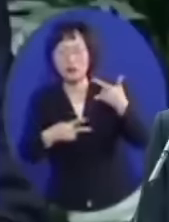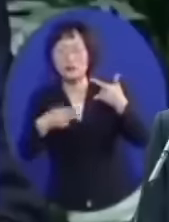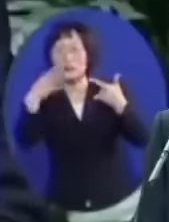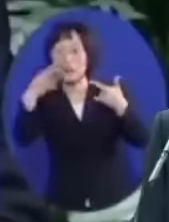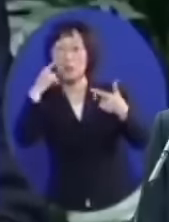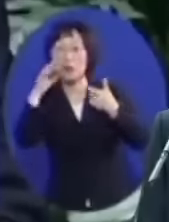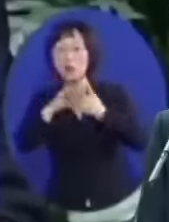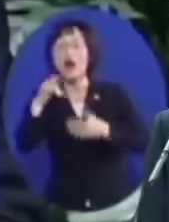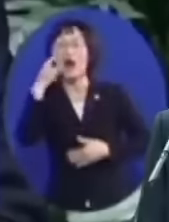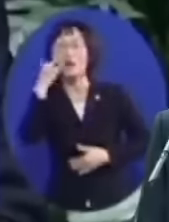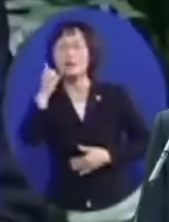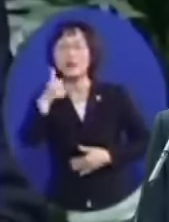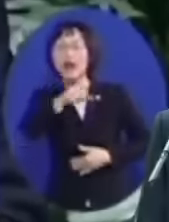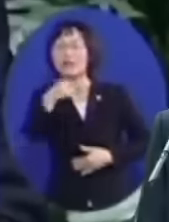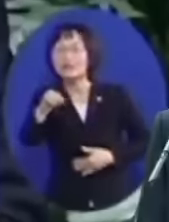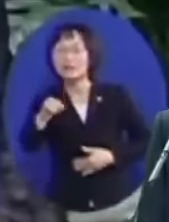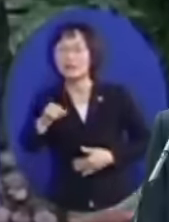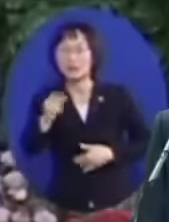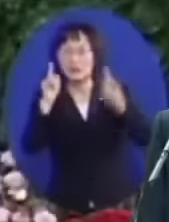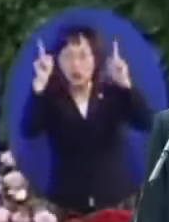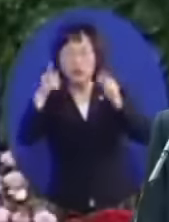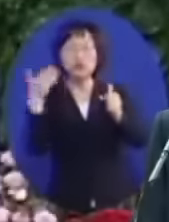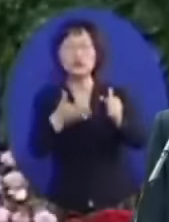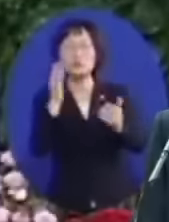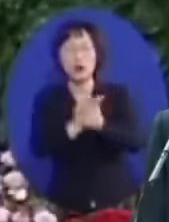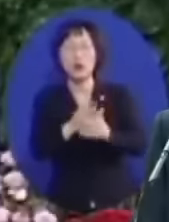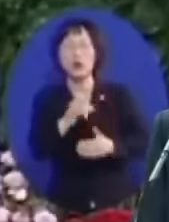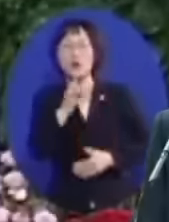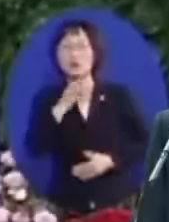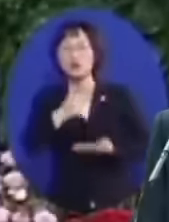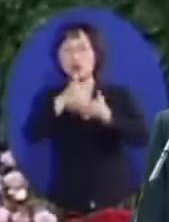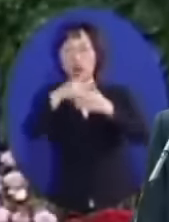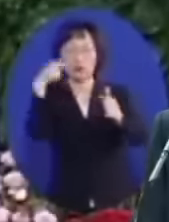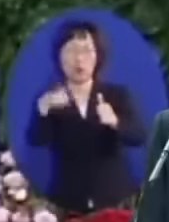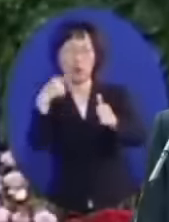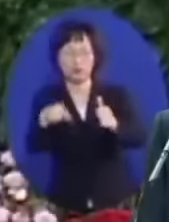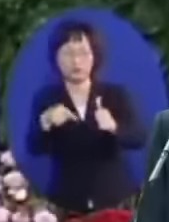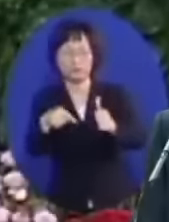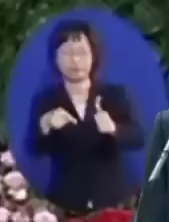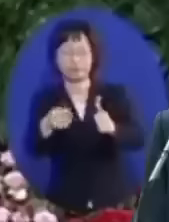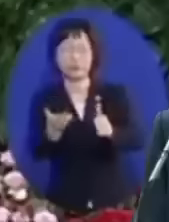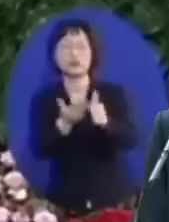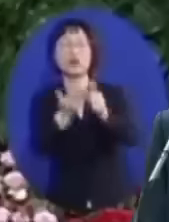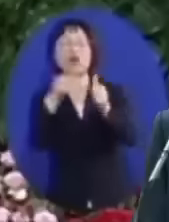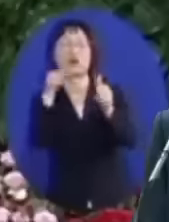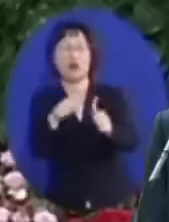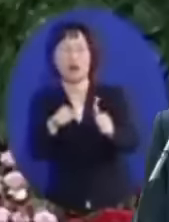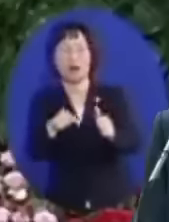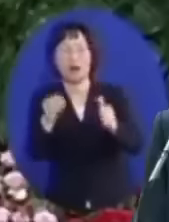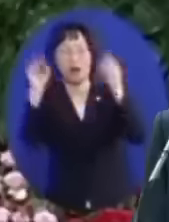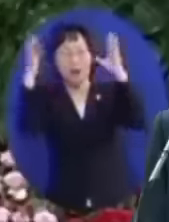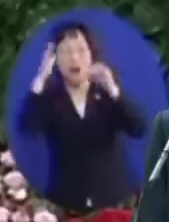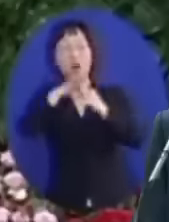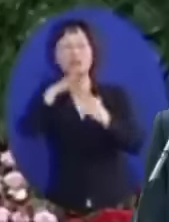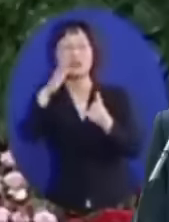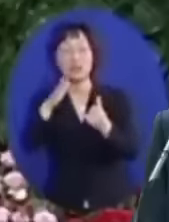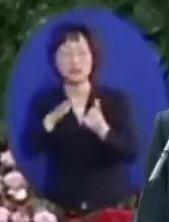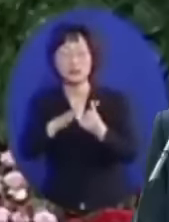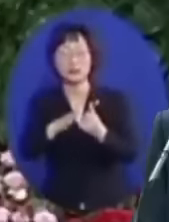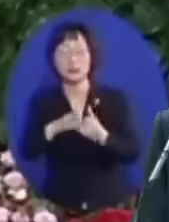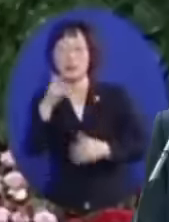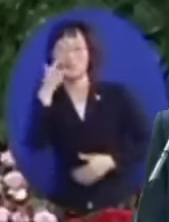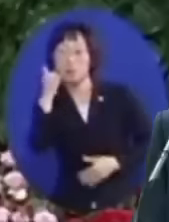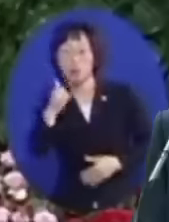자녀를 노엽게 하지 말고 오직 주의 교훈과 훈계로 양육하라. 막 어린아이를 부모의 자기